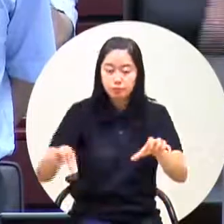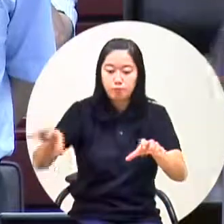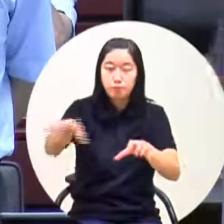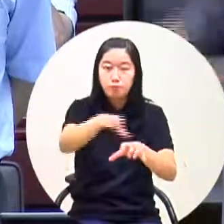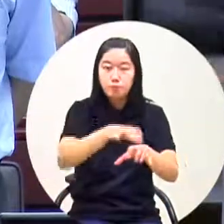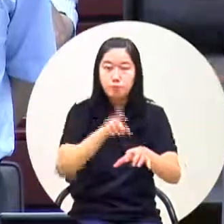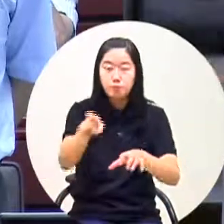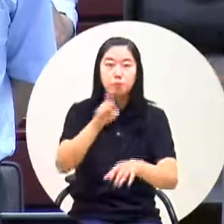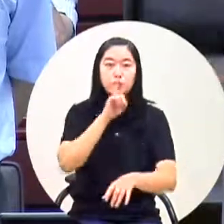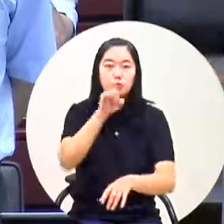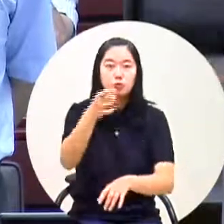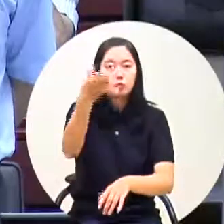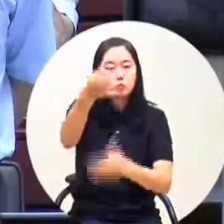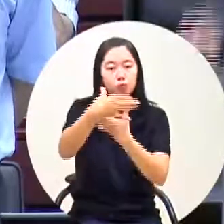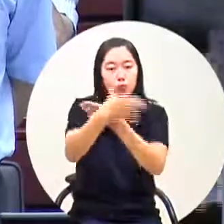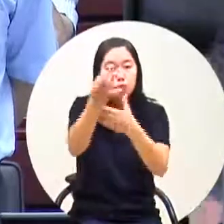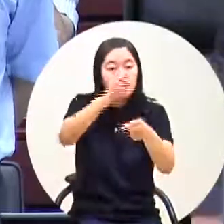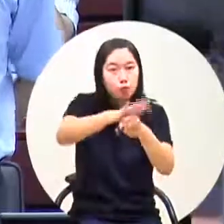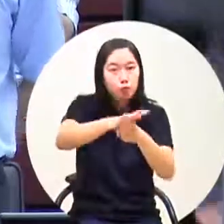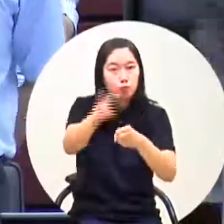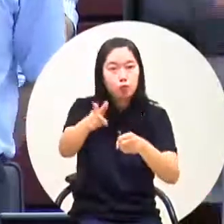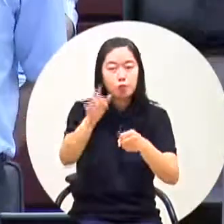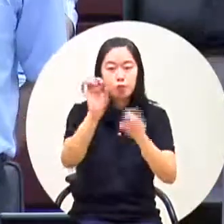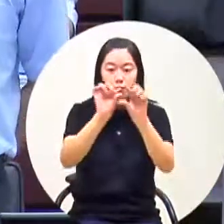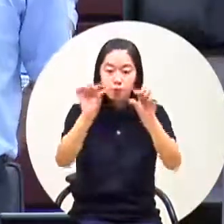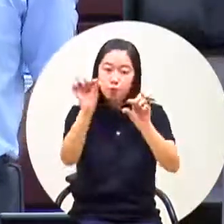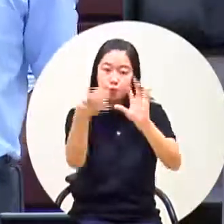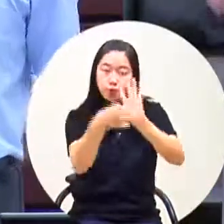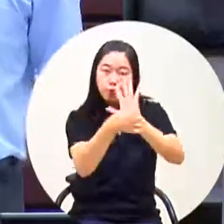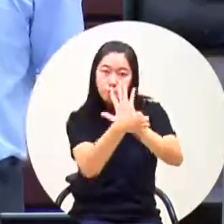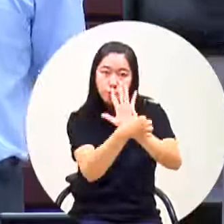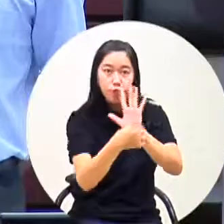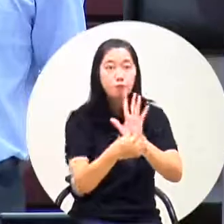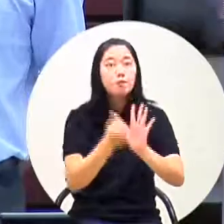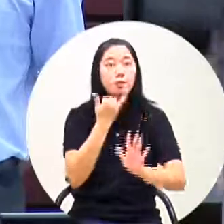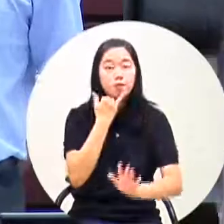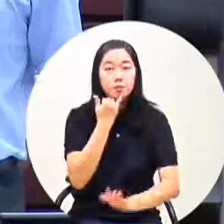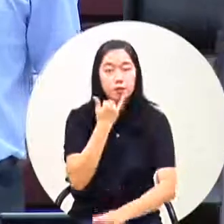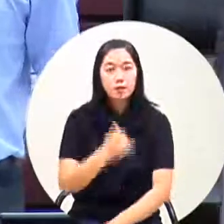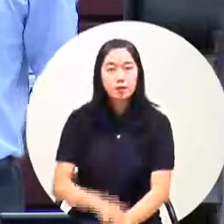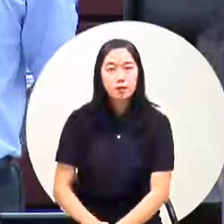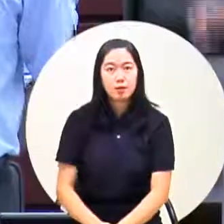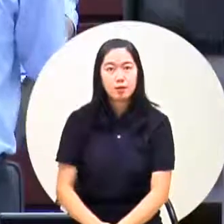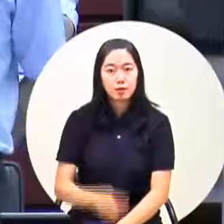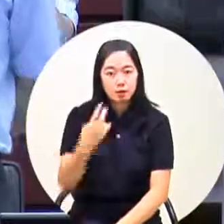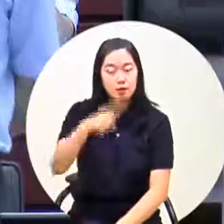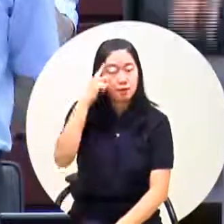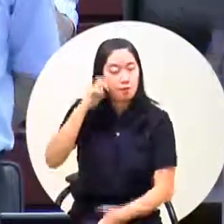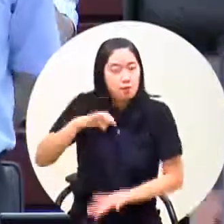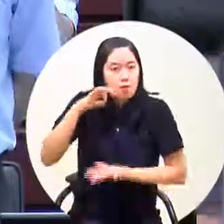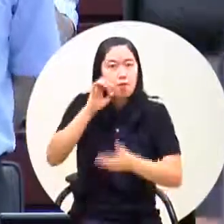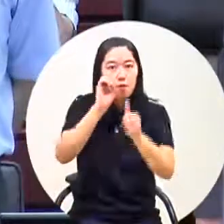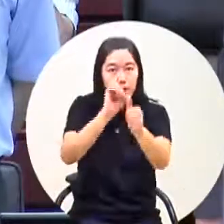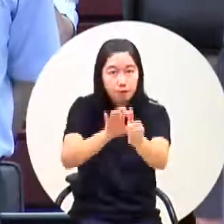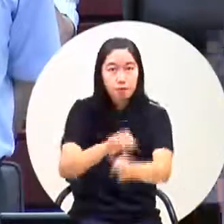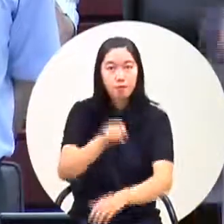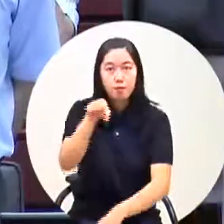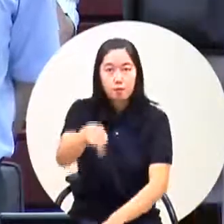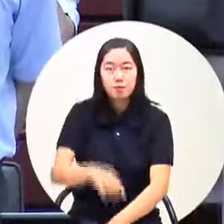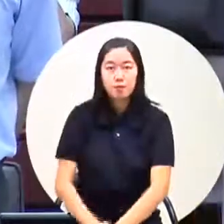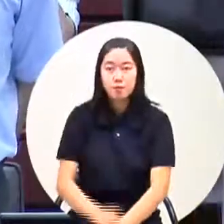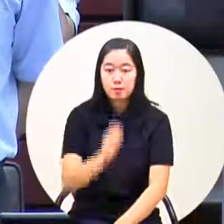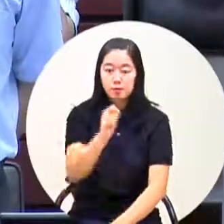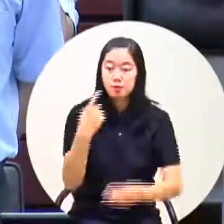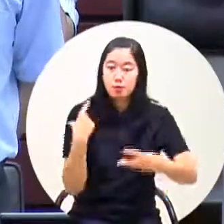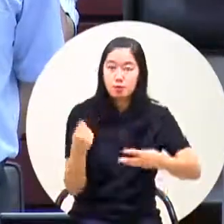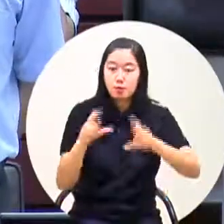去奖励啦，得到绿点或是什么的这个部分。那所以在这个部分，还是建议局长在这个 AIM 资源回收机，